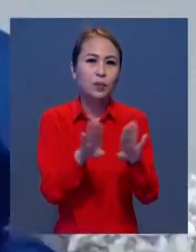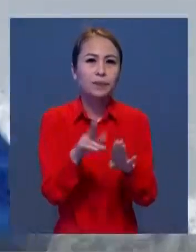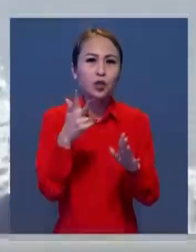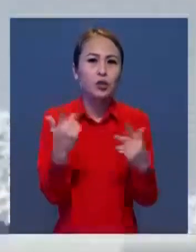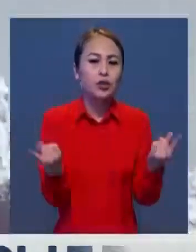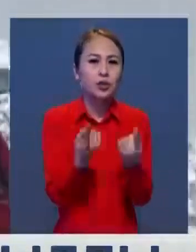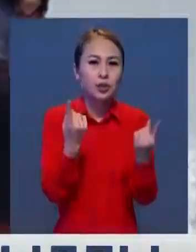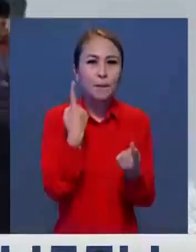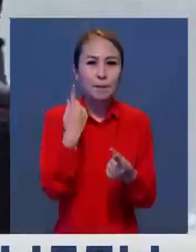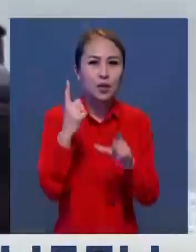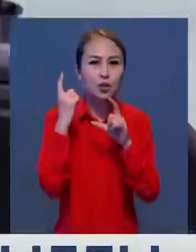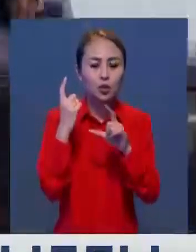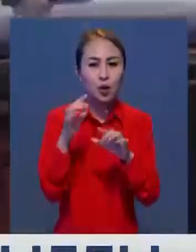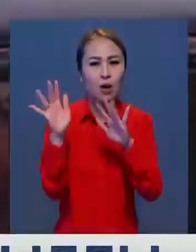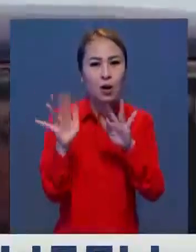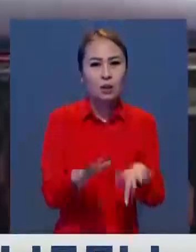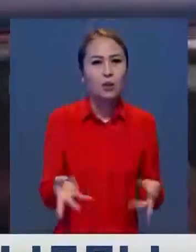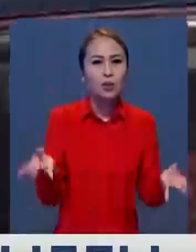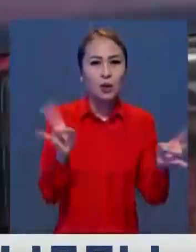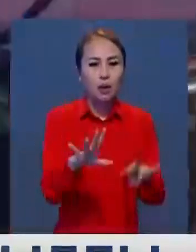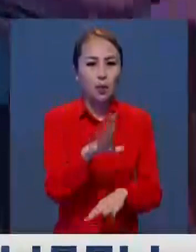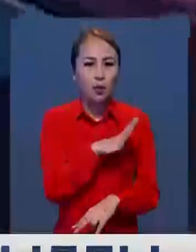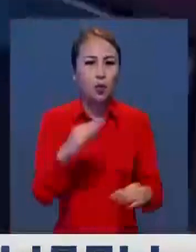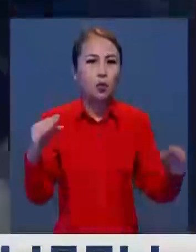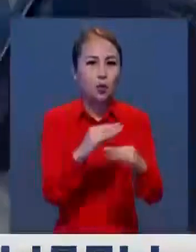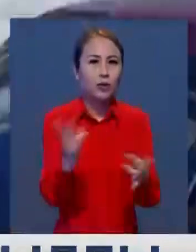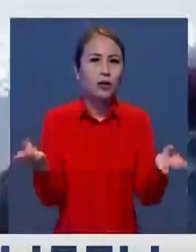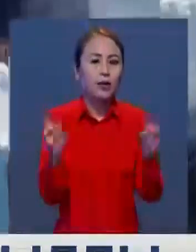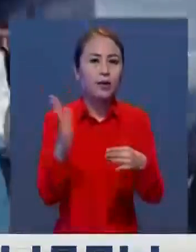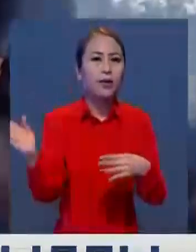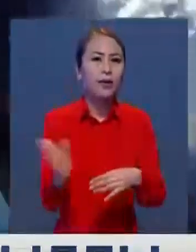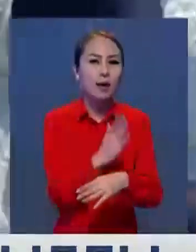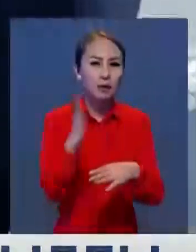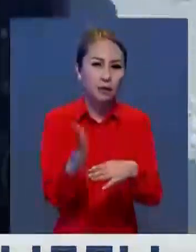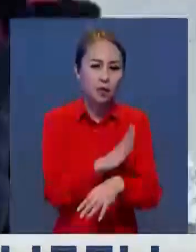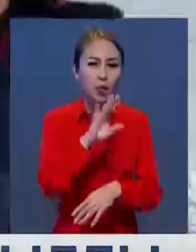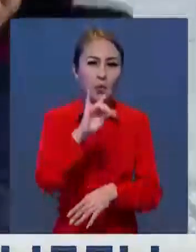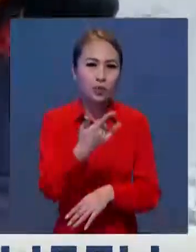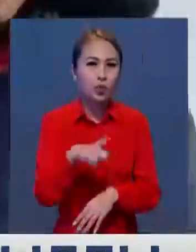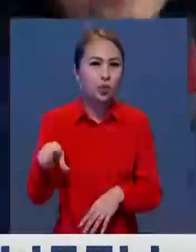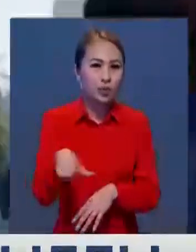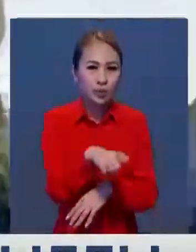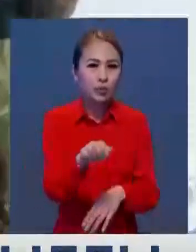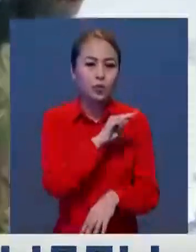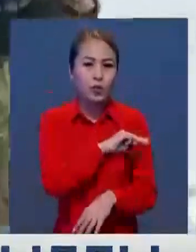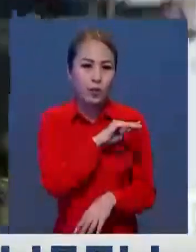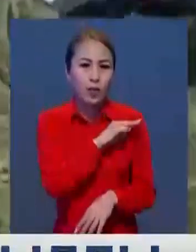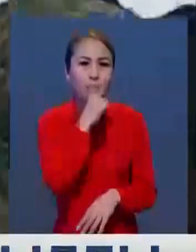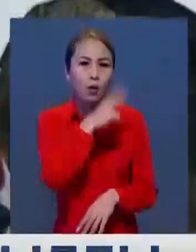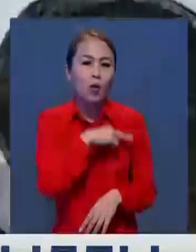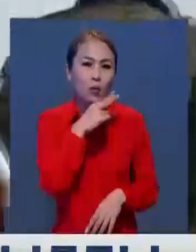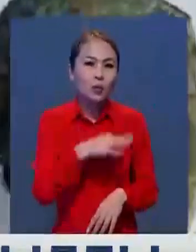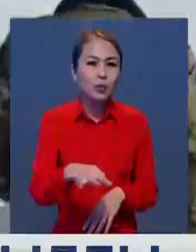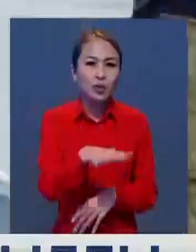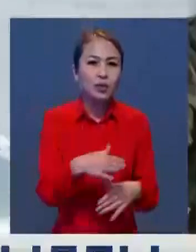жеңіл, 1 жүк көлігі қар құрсауында қалып қойған. Жолда қалғандарды қар тазалап жүрген оңтүстік жолдары мекемесінің жұмысшылары байқап,